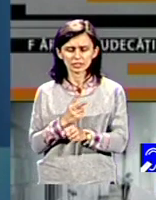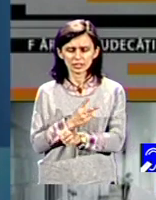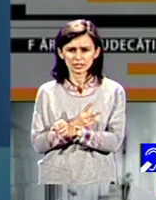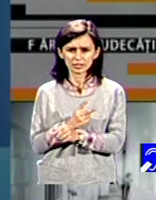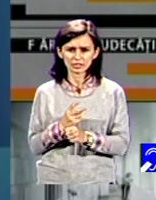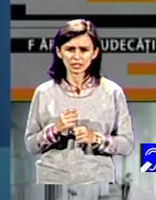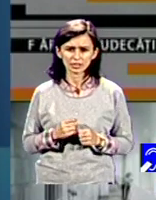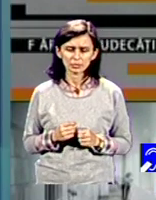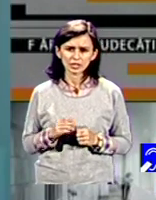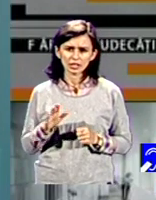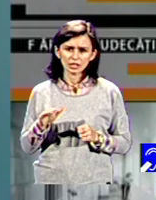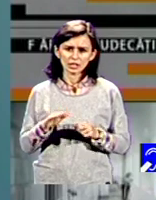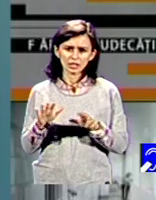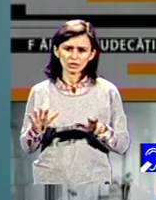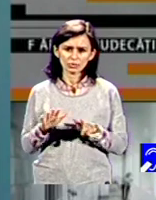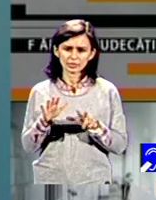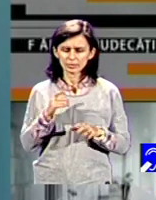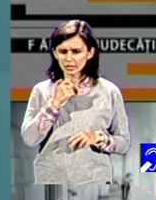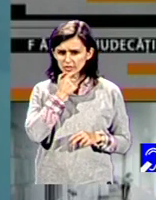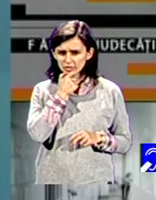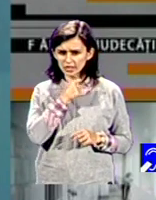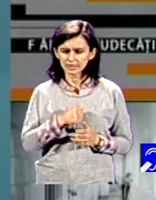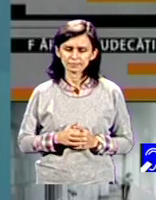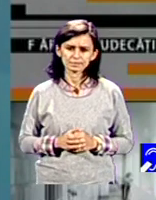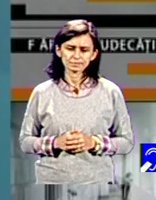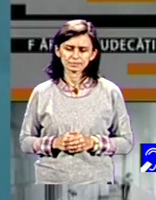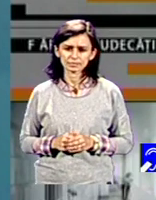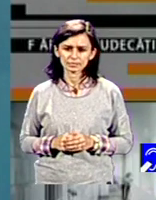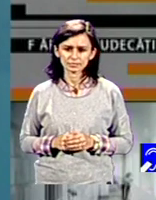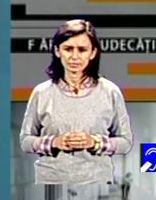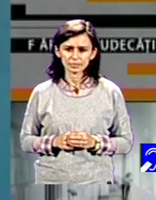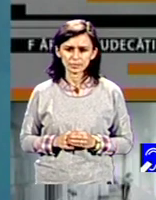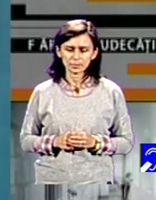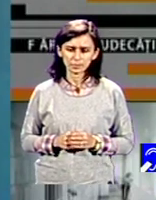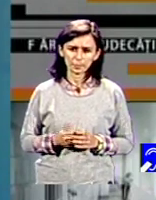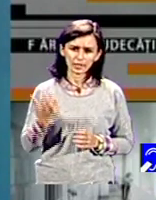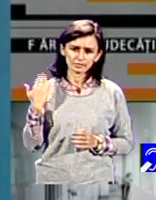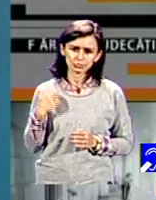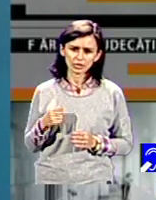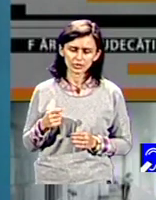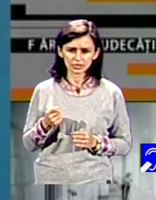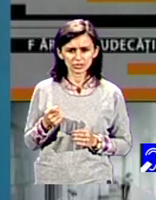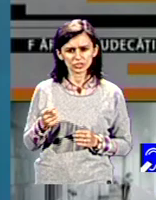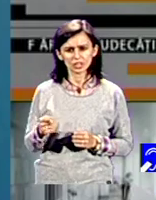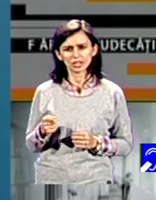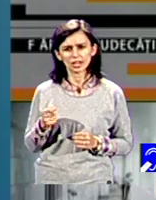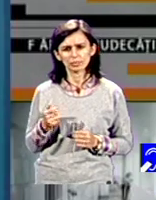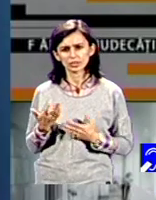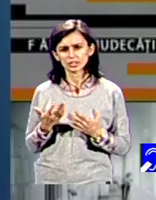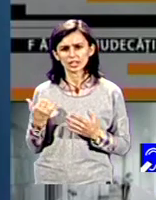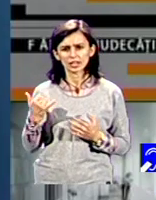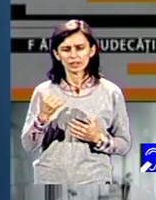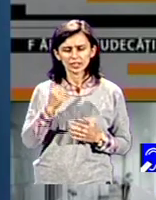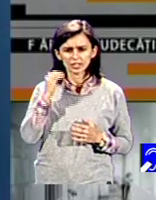până la aprecierea vârstei majoratului a fost Și acel raport care a venit din partea ambasadei SUA Nu de mult decât